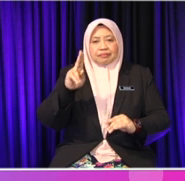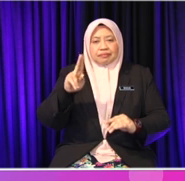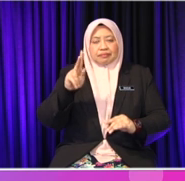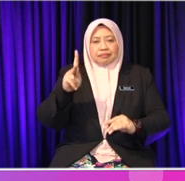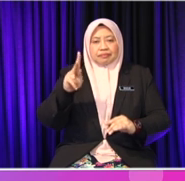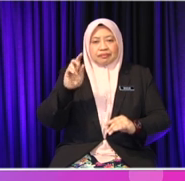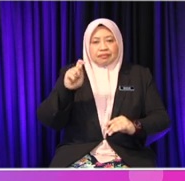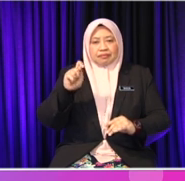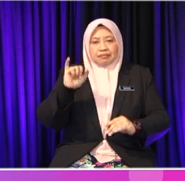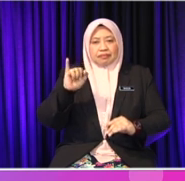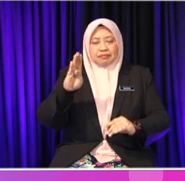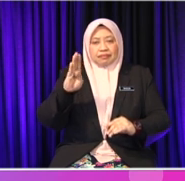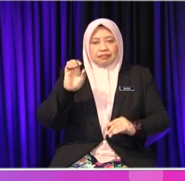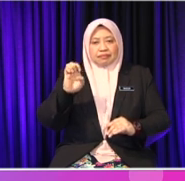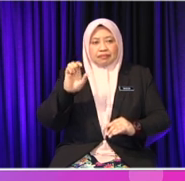yang 300.000